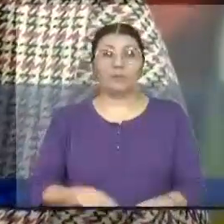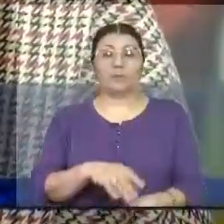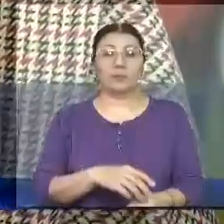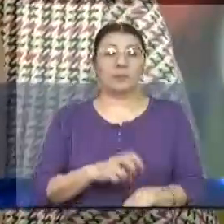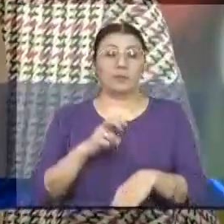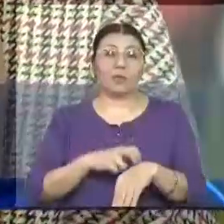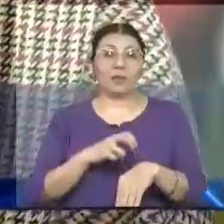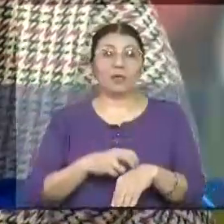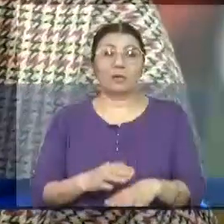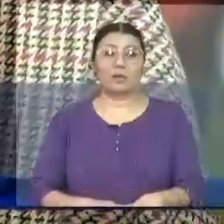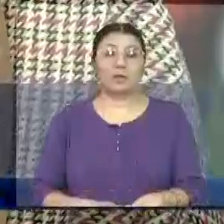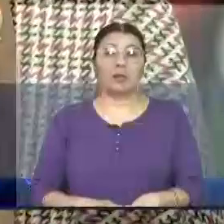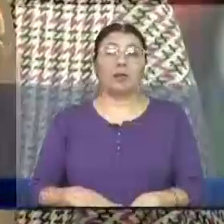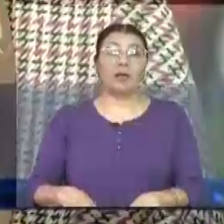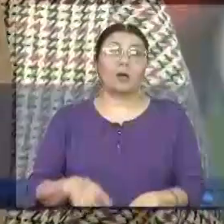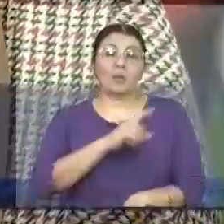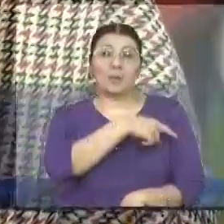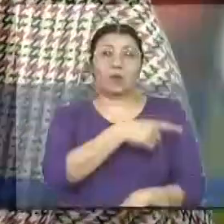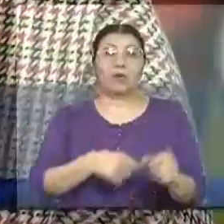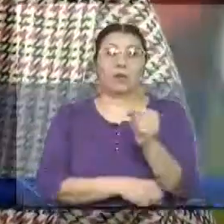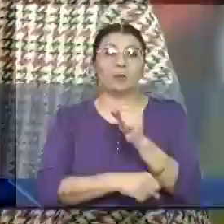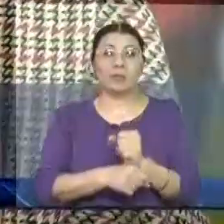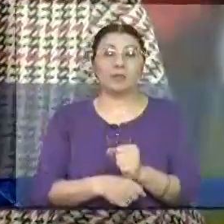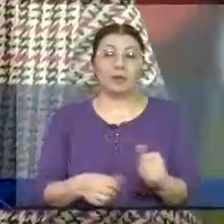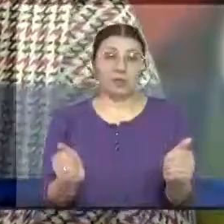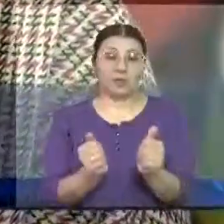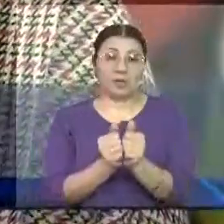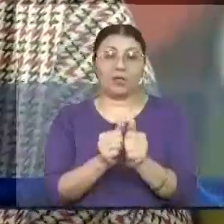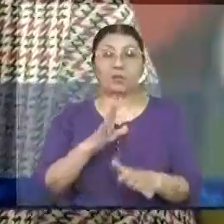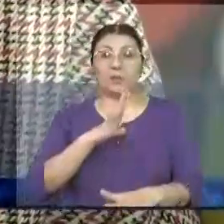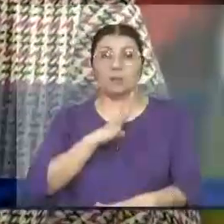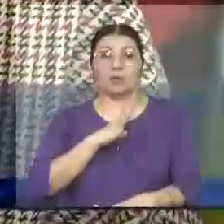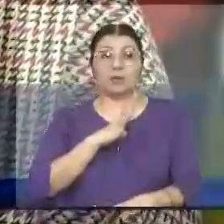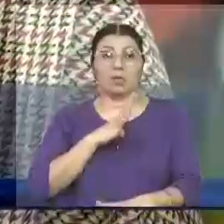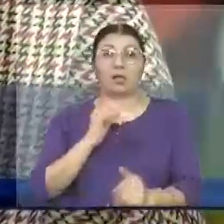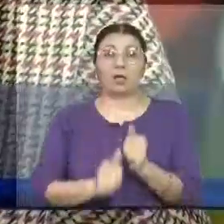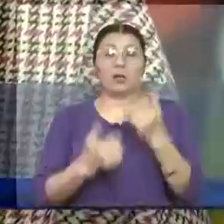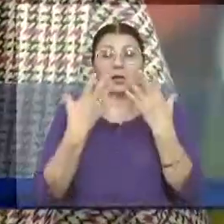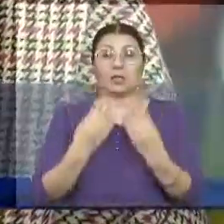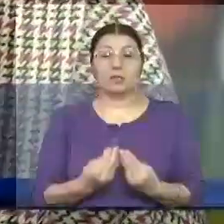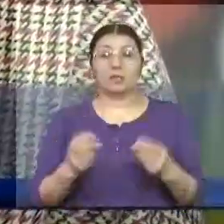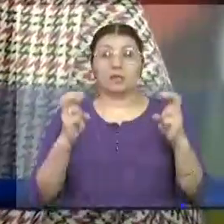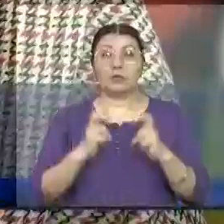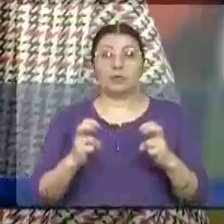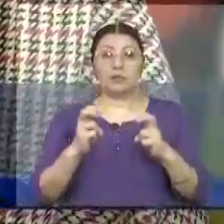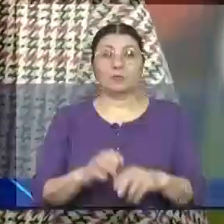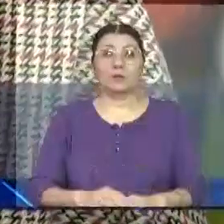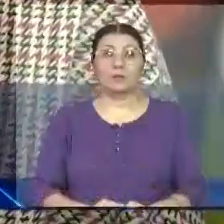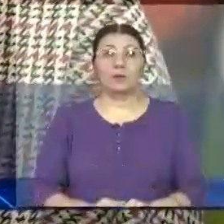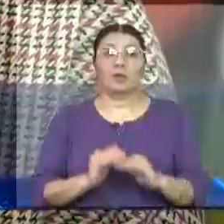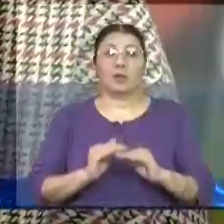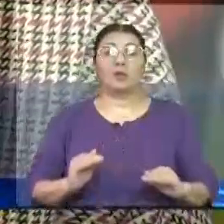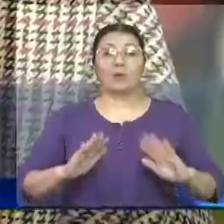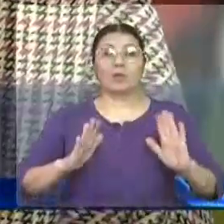Дәрігерлер де, медбикелер де қасымнан бір елі кеткен жоқ. Күнде тексеріп, балалардың